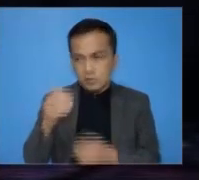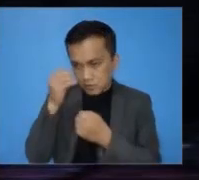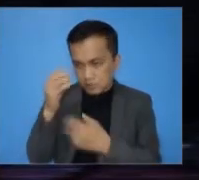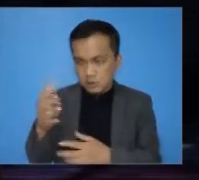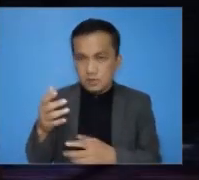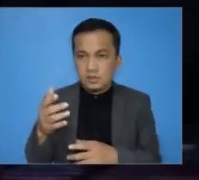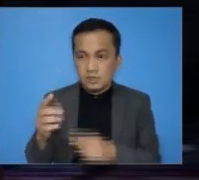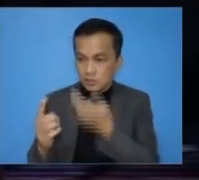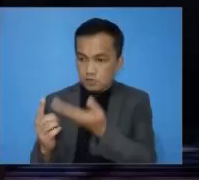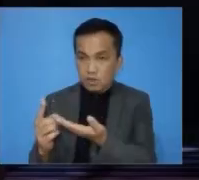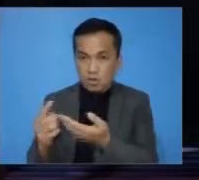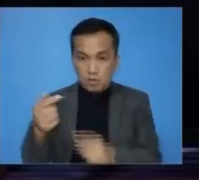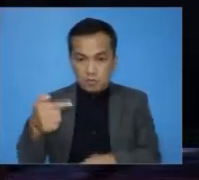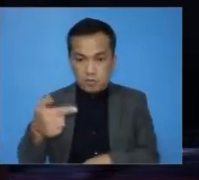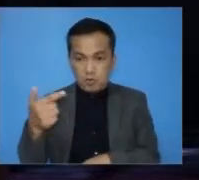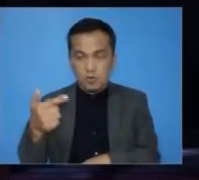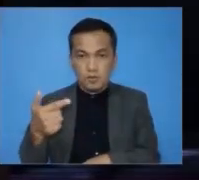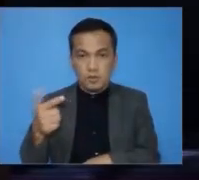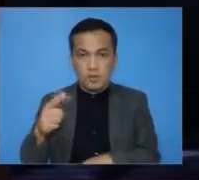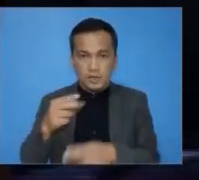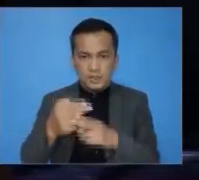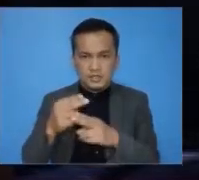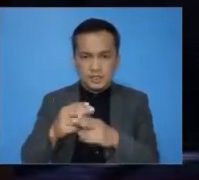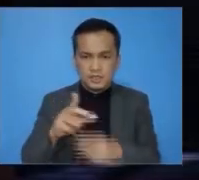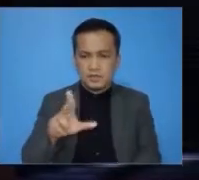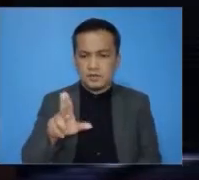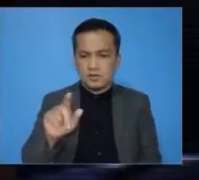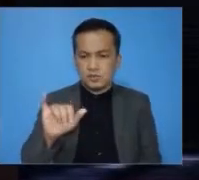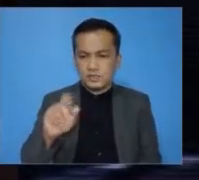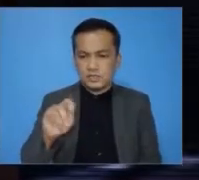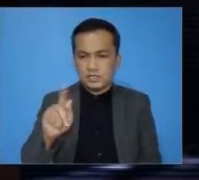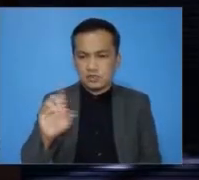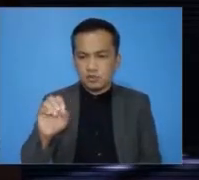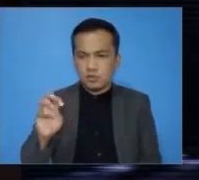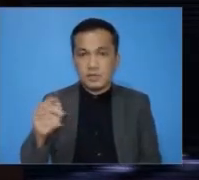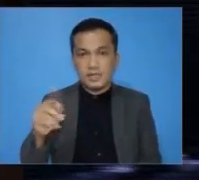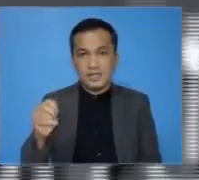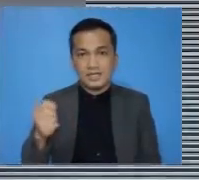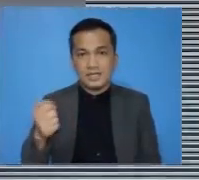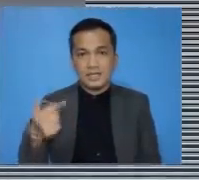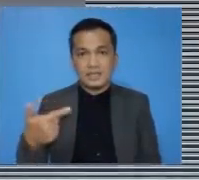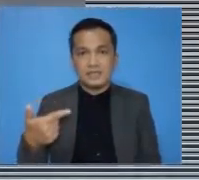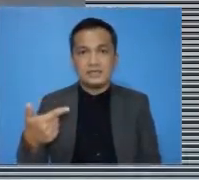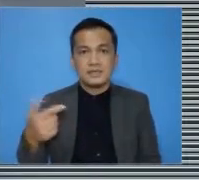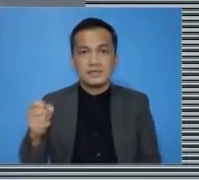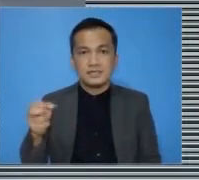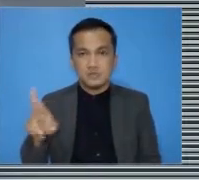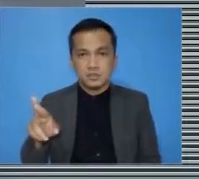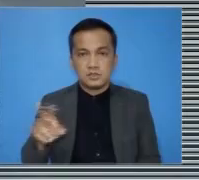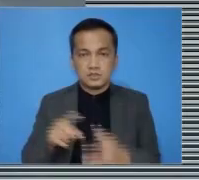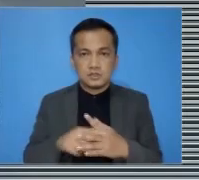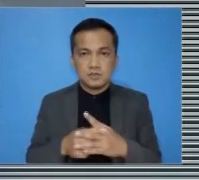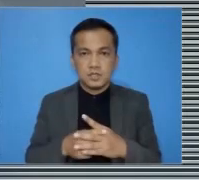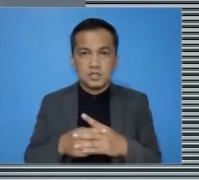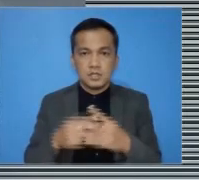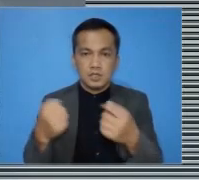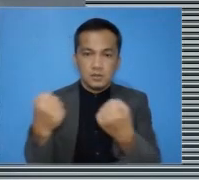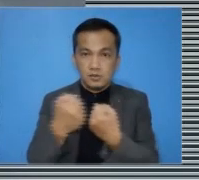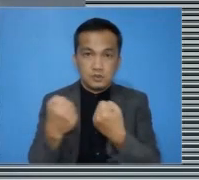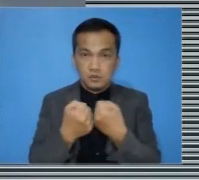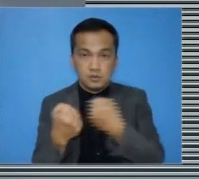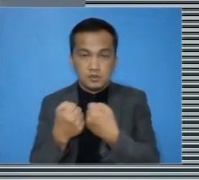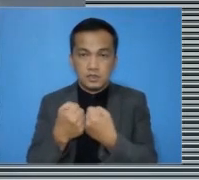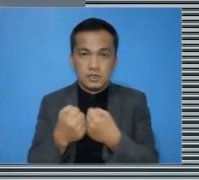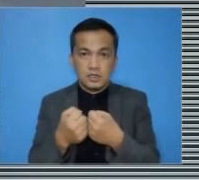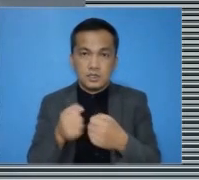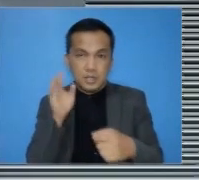isang nagngangalang Luisito Macaraeg Sr. Nagsimula lang daw ang gulo nang makasuntukan ng kanilang kapatid ang anak ni